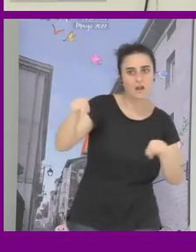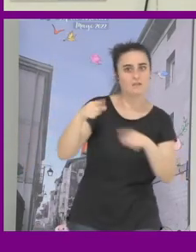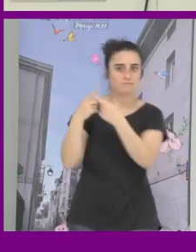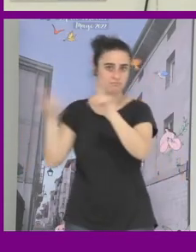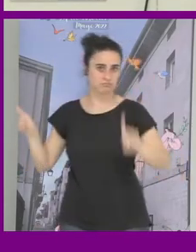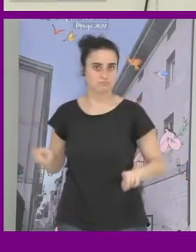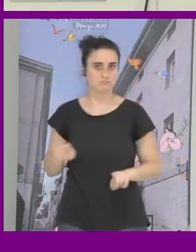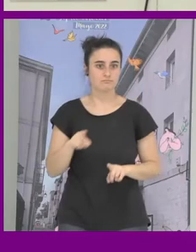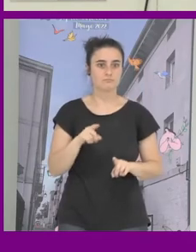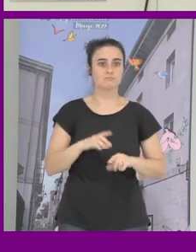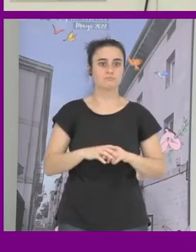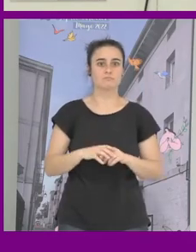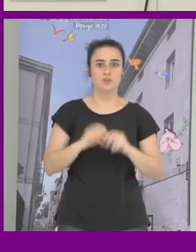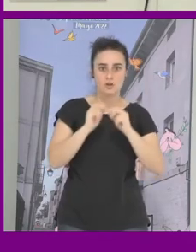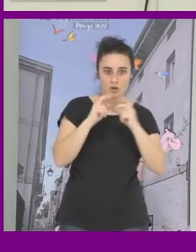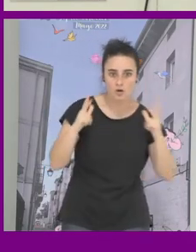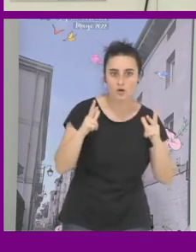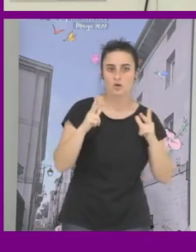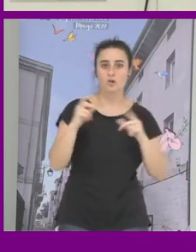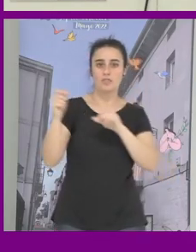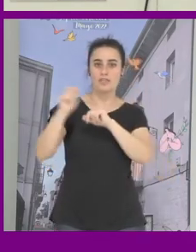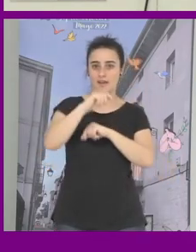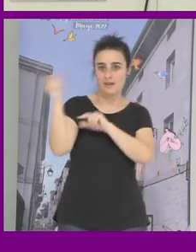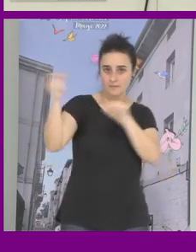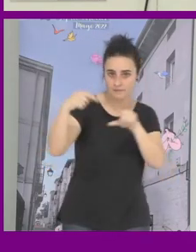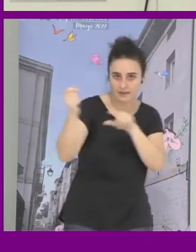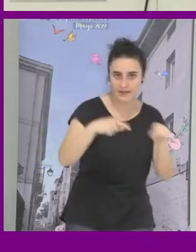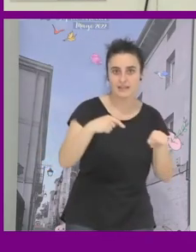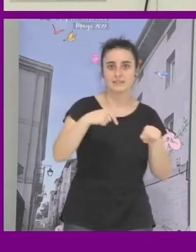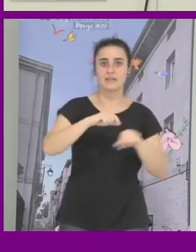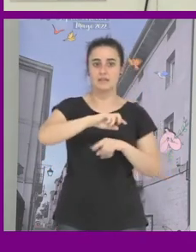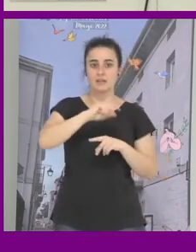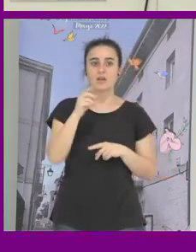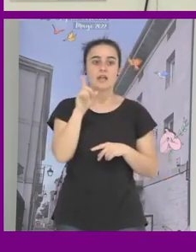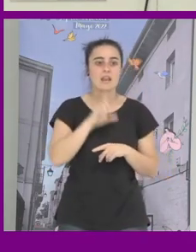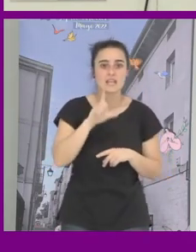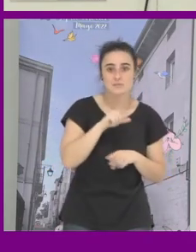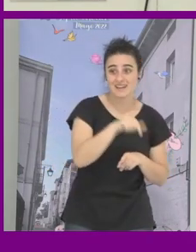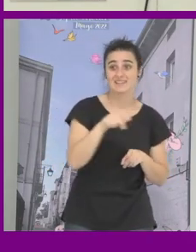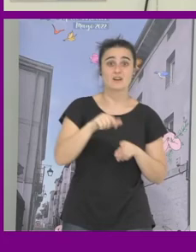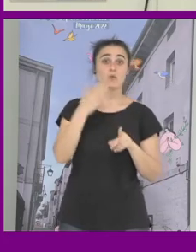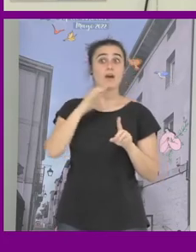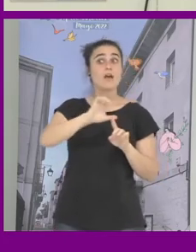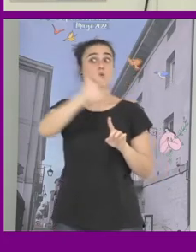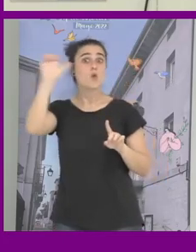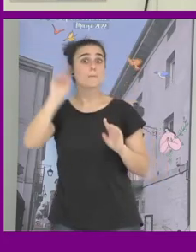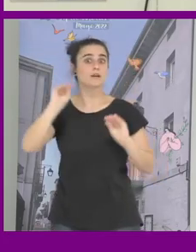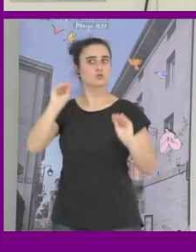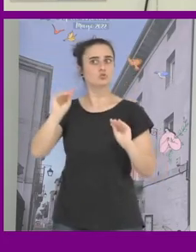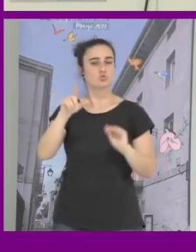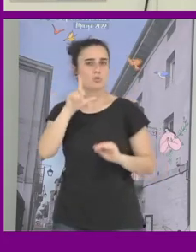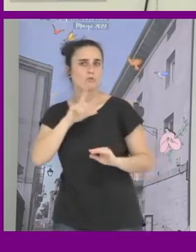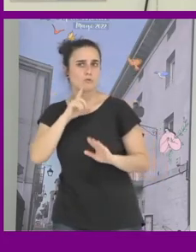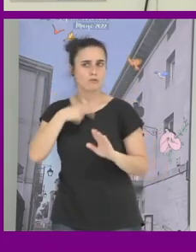bezala. Eta jakina hemen lesbiana naiz, Nikaraguan ez bezala. Europan lesbiana batek izan behar dituen parametroak betetzen